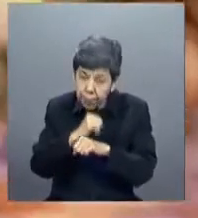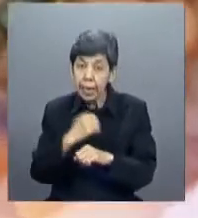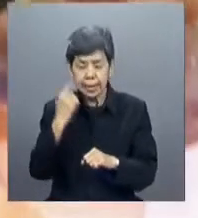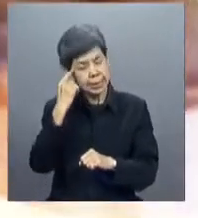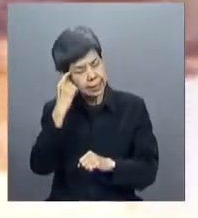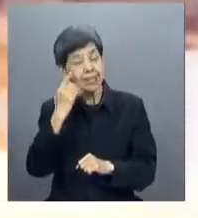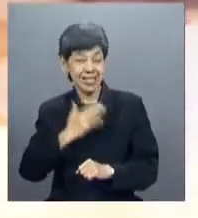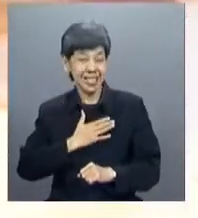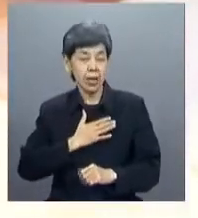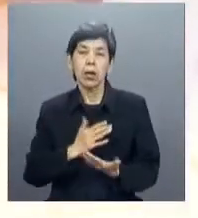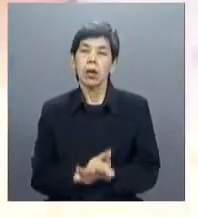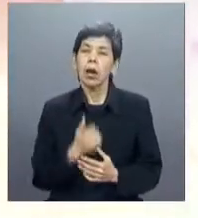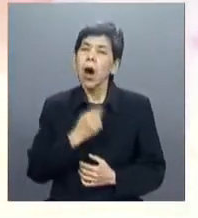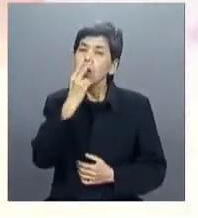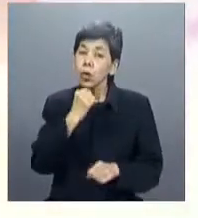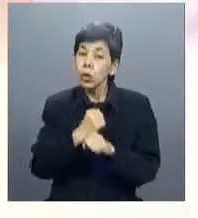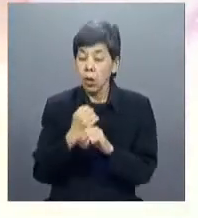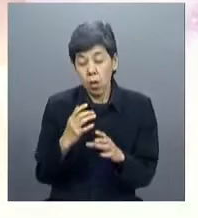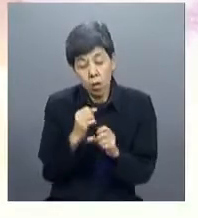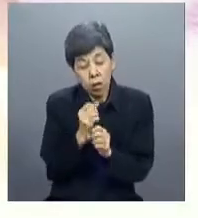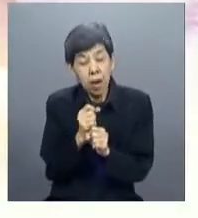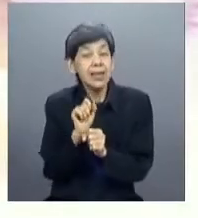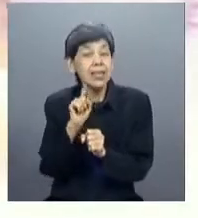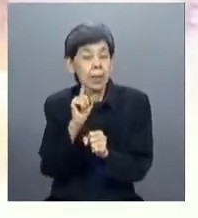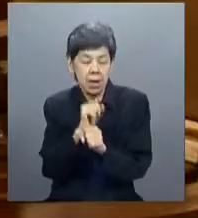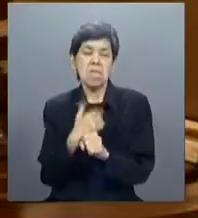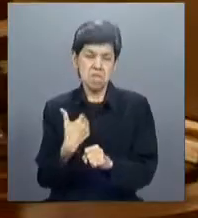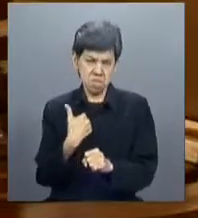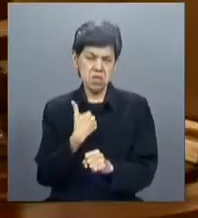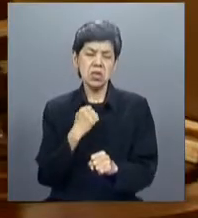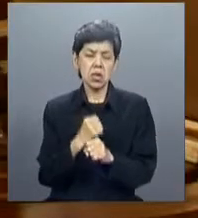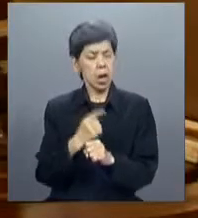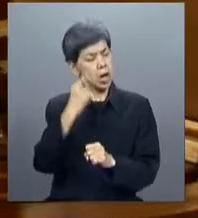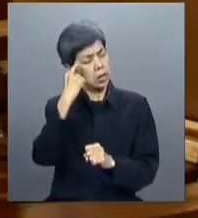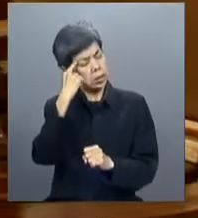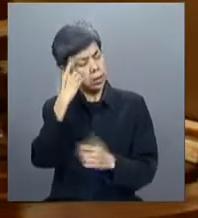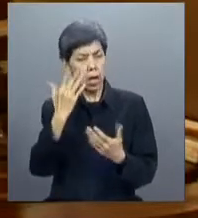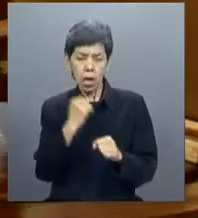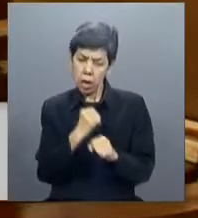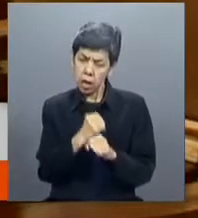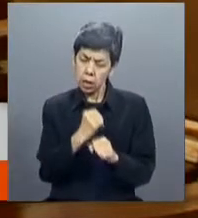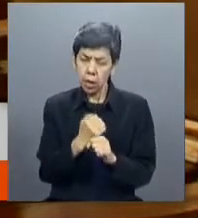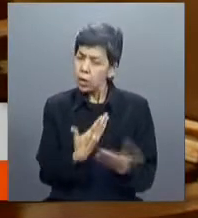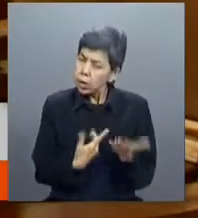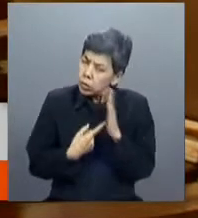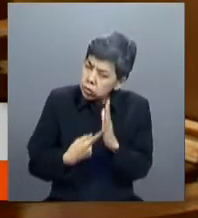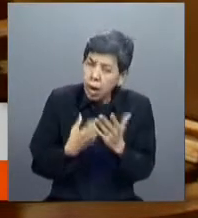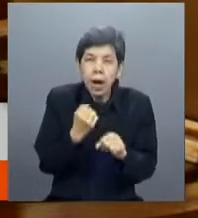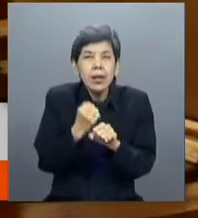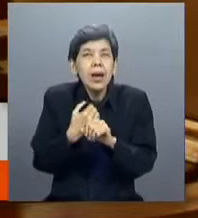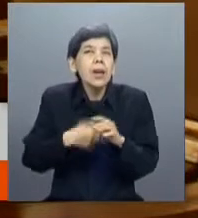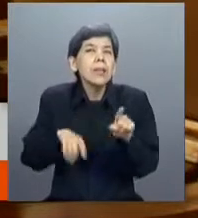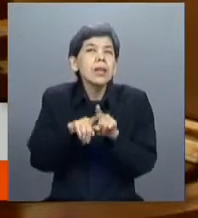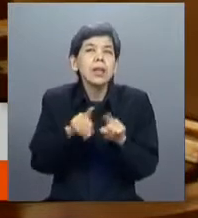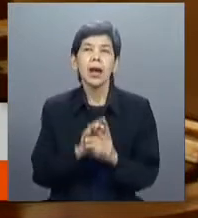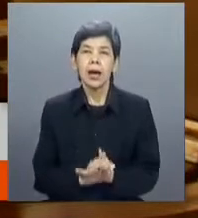การคิดนะคะซึ่งจริงๆมองว่างานศิลปะค่ะมันก็คือมีกระบวนการคิดมีกระบวนการทำรีเสิร์ชเหมือนง